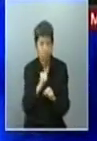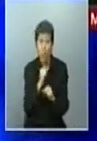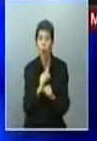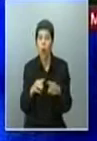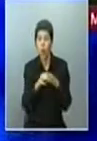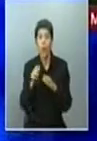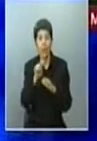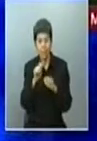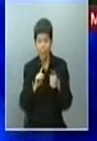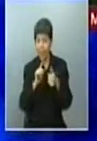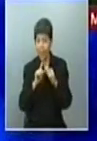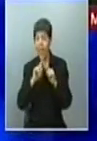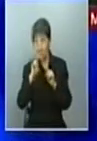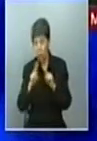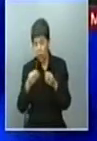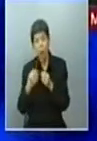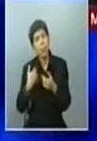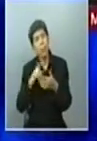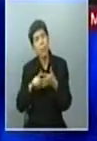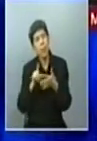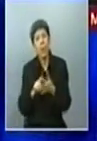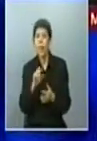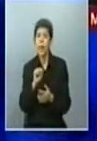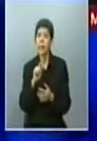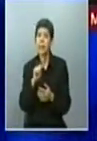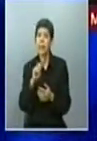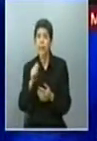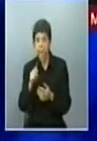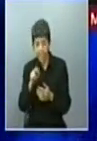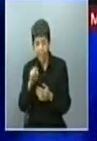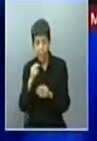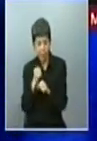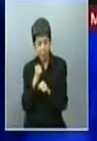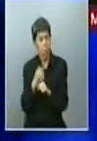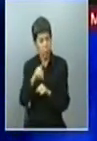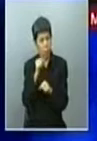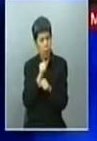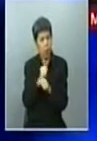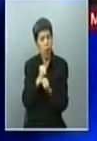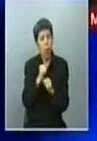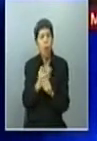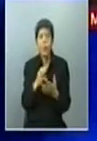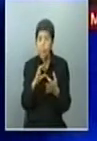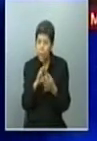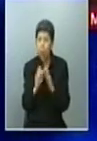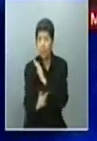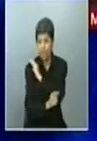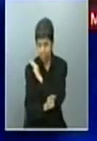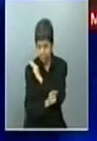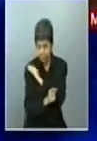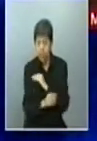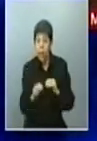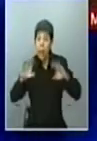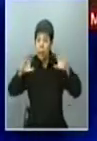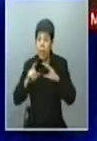คนี้ส่วนหุ้นอื่นที่น่าสนใจอย่างเช่น ST Engineering นะครับก็จะได้ประโยชน์จากนโยบาย Smart Nation ของสิงคโปร์คือรัฐบาล